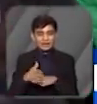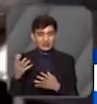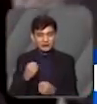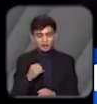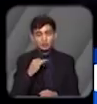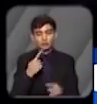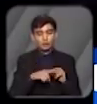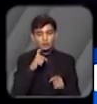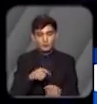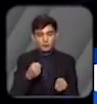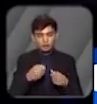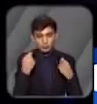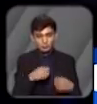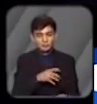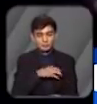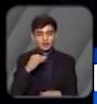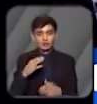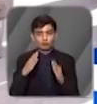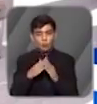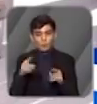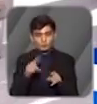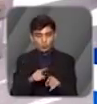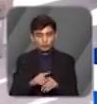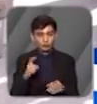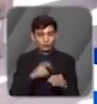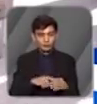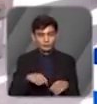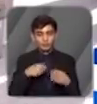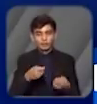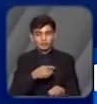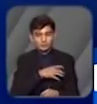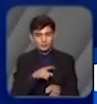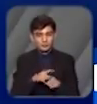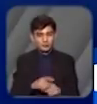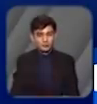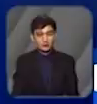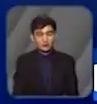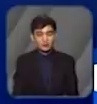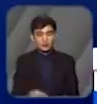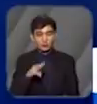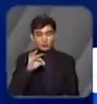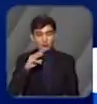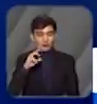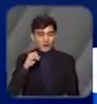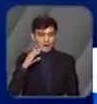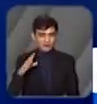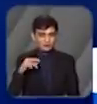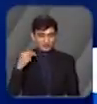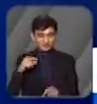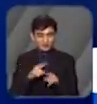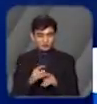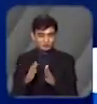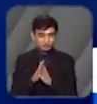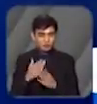көлігін сатқан, ал енді бірі тіпті баспанасында тәрк етіп тәуекел етіпті. Тоқаев мырза, сіз жәрдем бермесеңіз бұл жерде